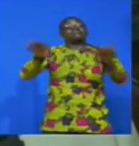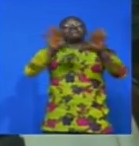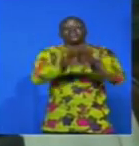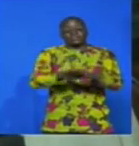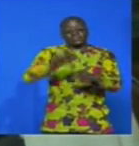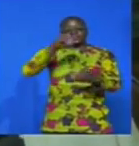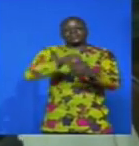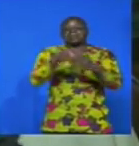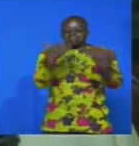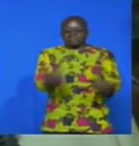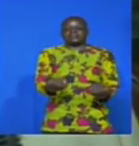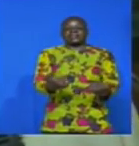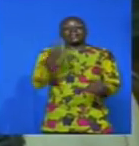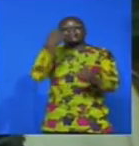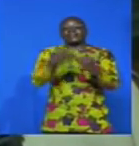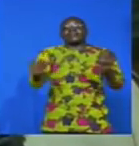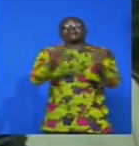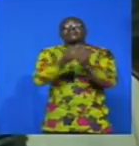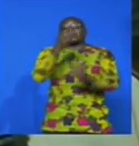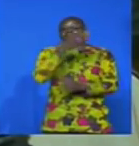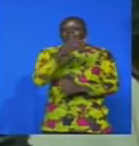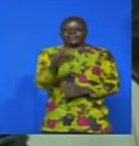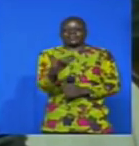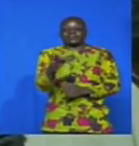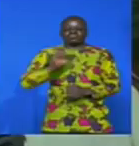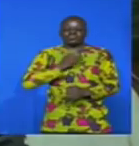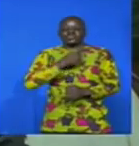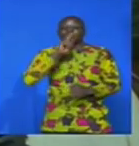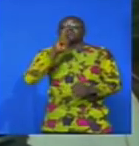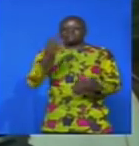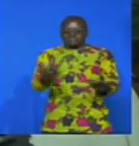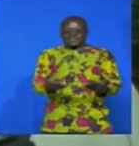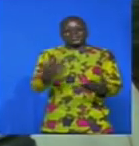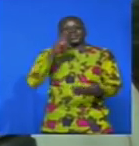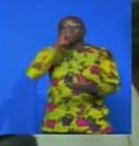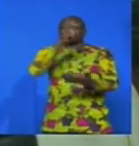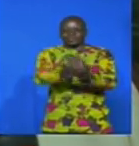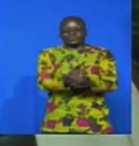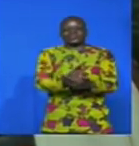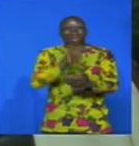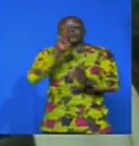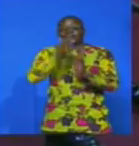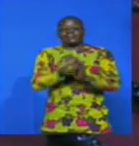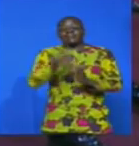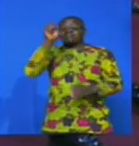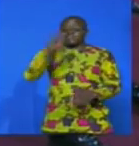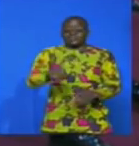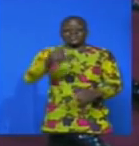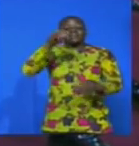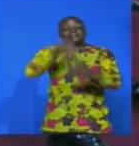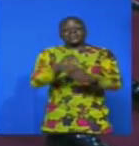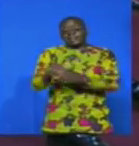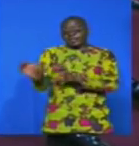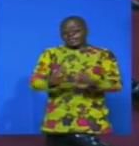actuel qui finit avec le Burkina. Donc, nous sommes là pour nous assurer que, effectivement, les conditions dans lesquelles les tirages se sont